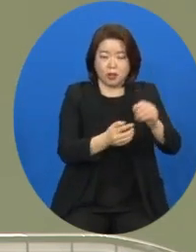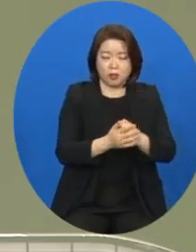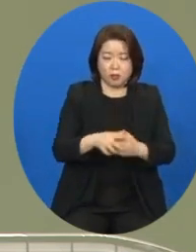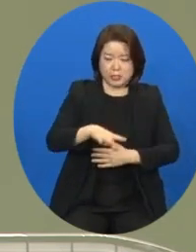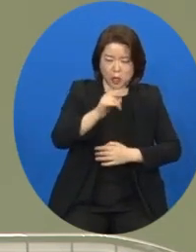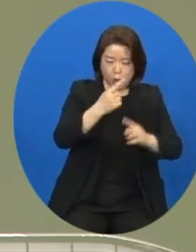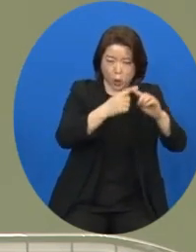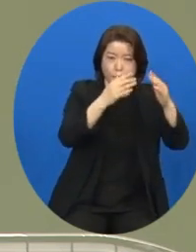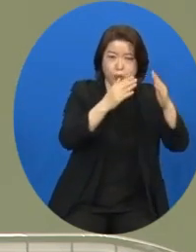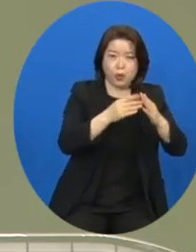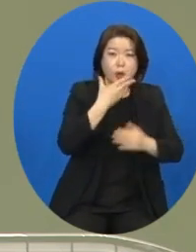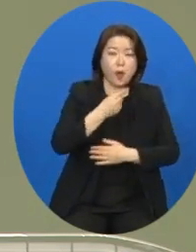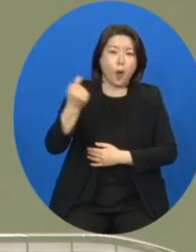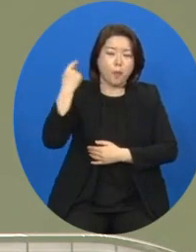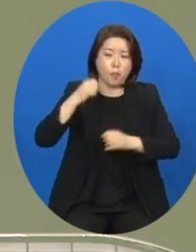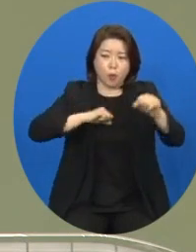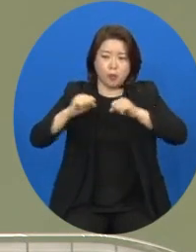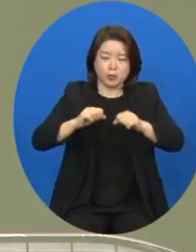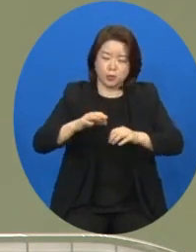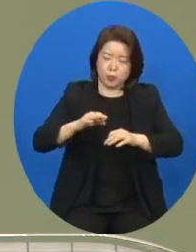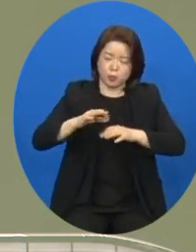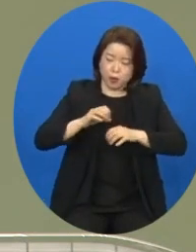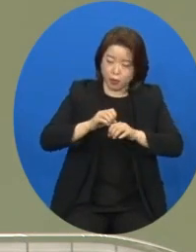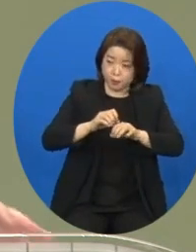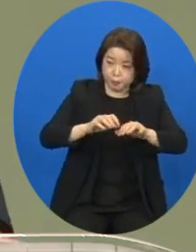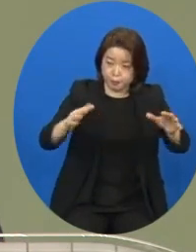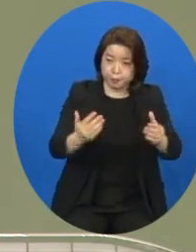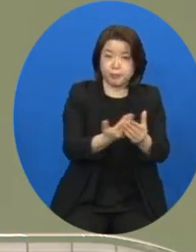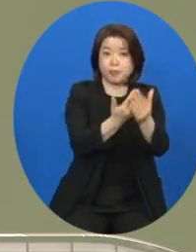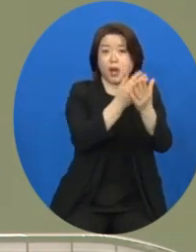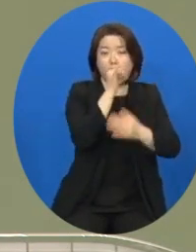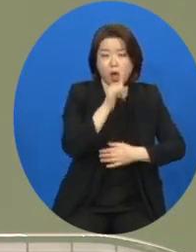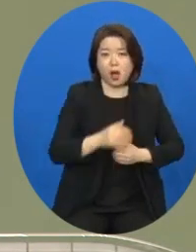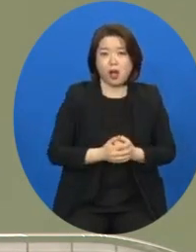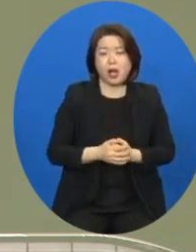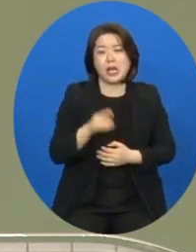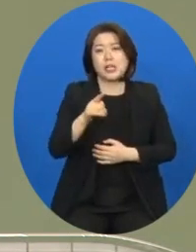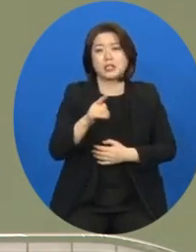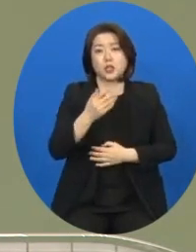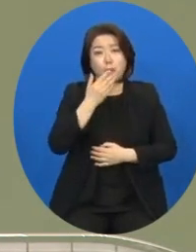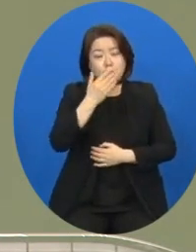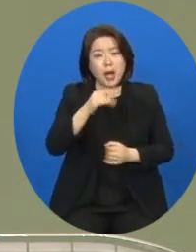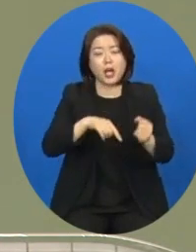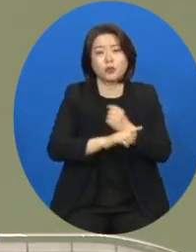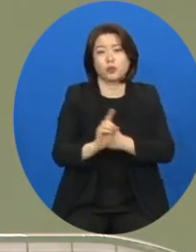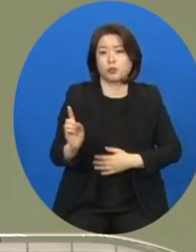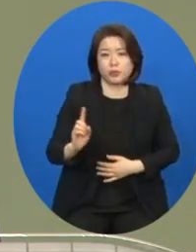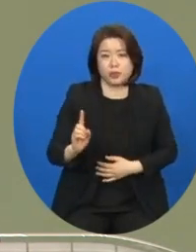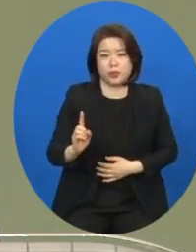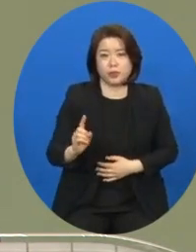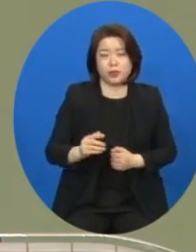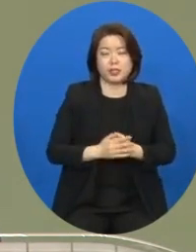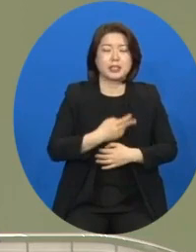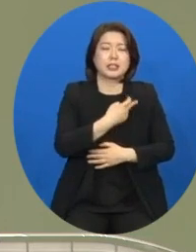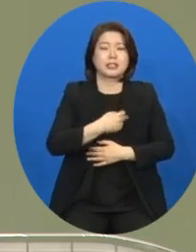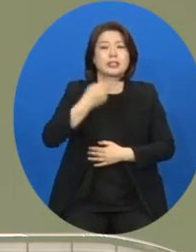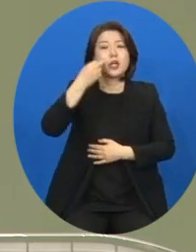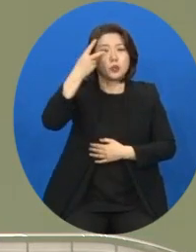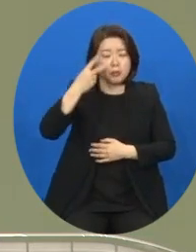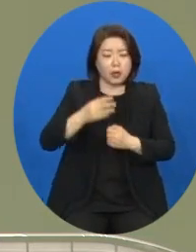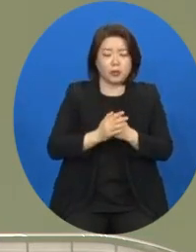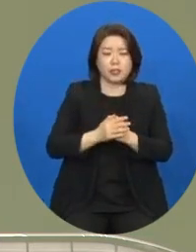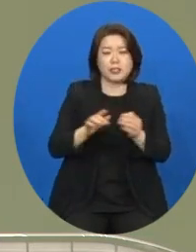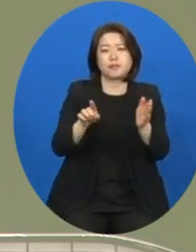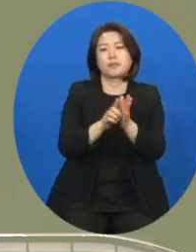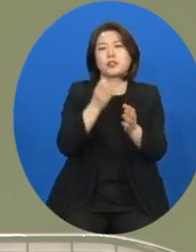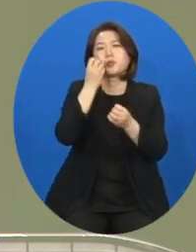역사가 놀랍게 나타났죠. 그렇게 할 수 있었던 이유는 사도 바울의 신앙 고백